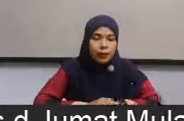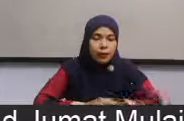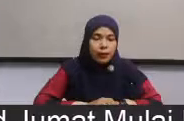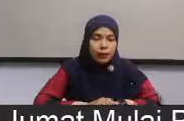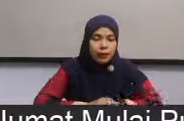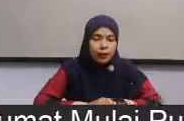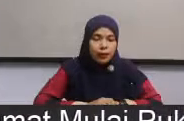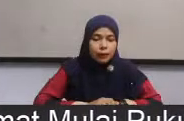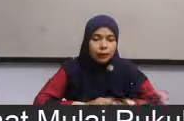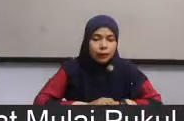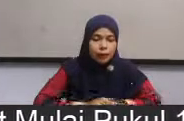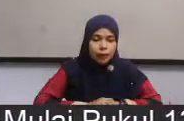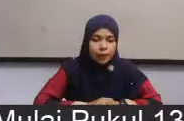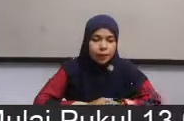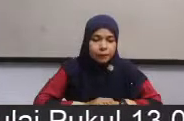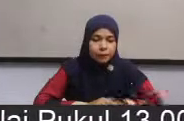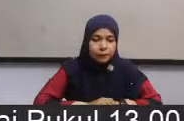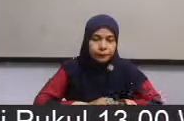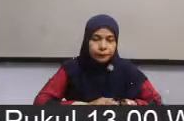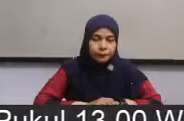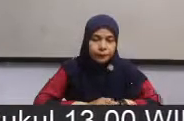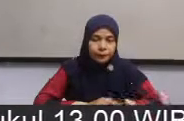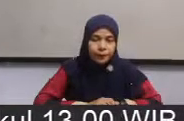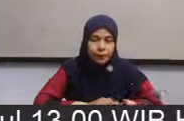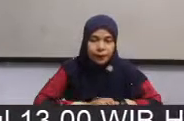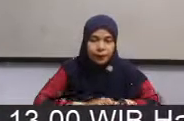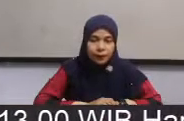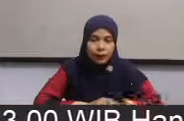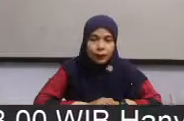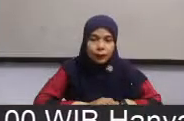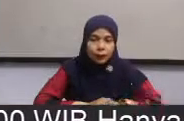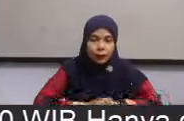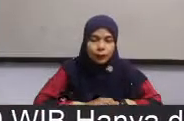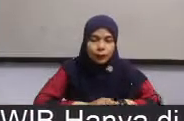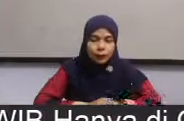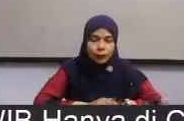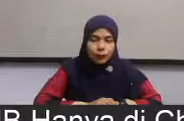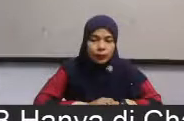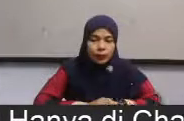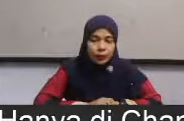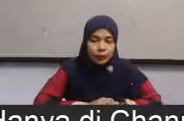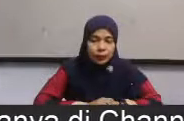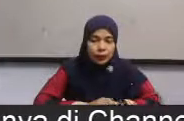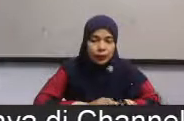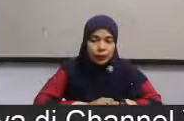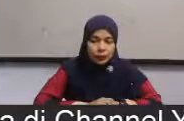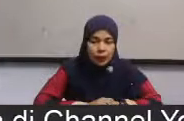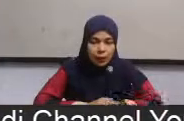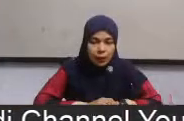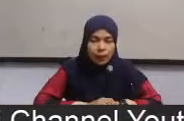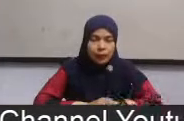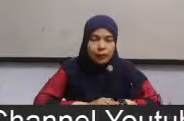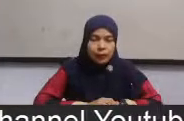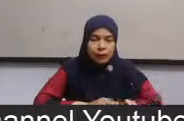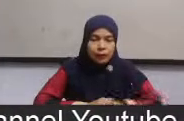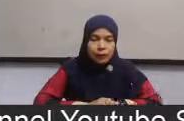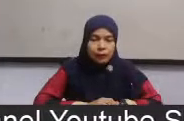yang akan Ibu berikan kepada hai eh untuk absensinya